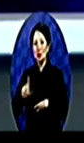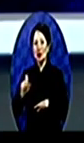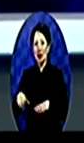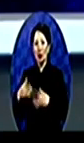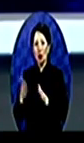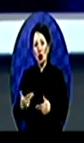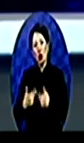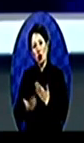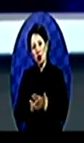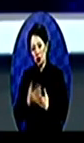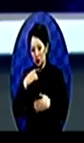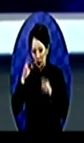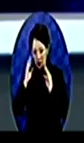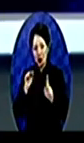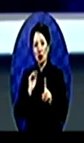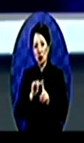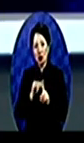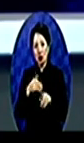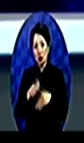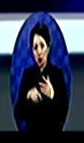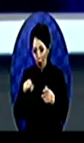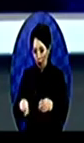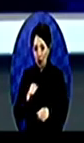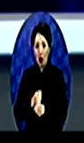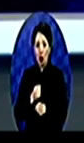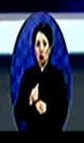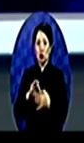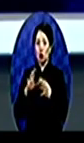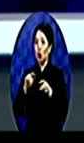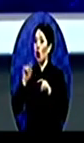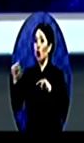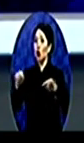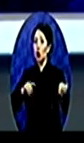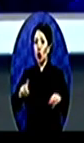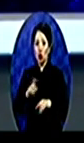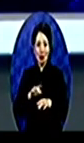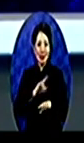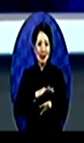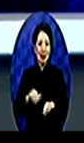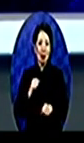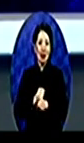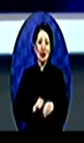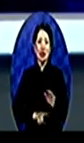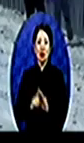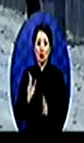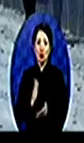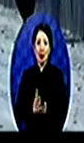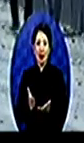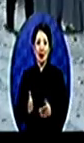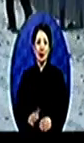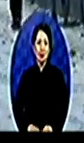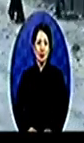байжээ. Иргэдийн санал хүсэлтэд ажил болж өнөөдөр нийслэлийн аслагдсан хороодод замын ажлыг эхлүүллээ.